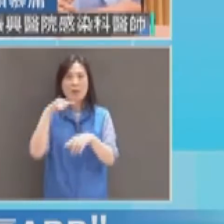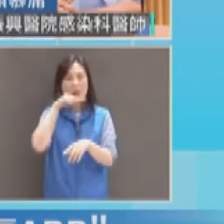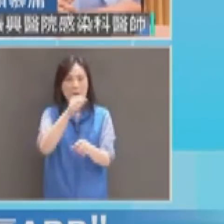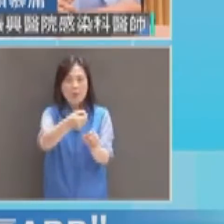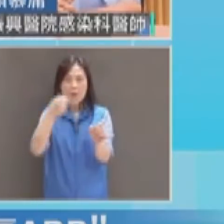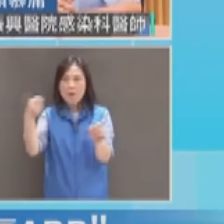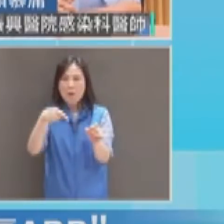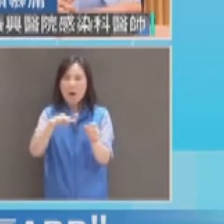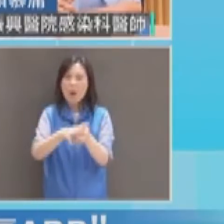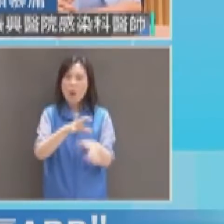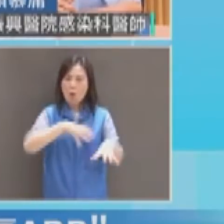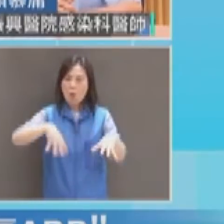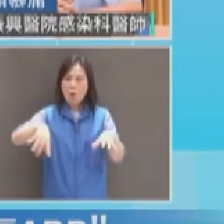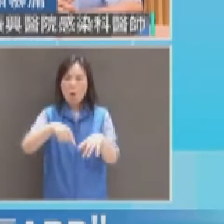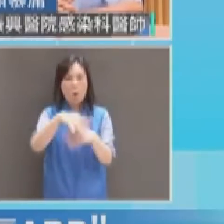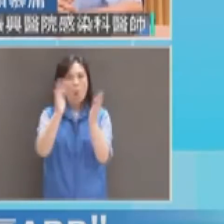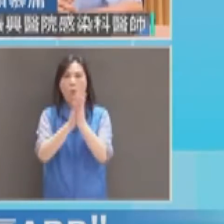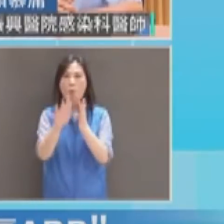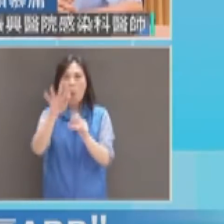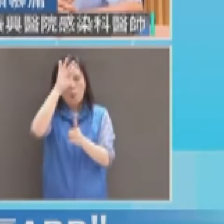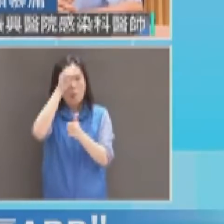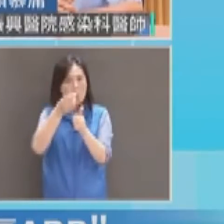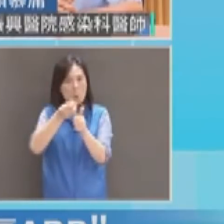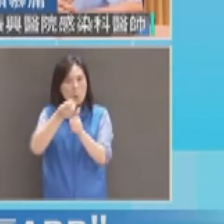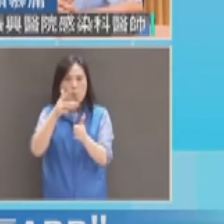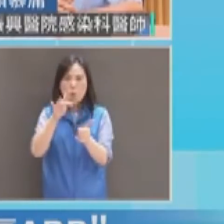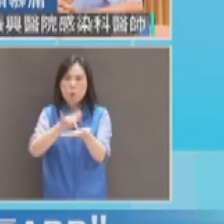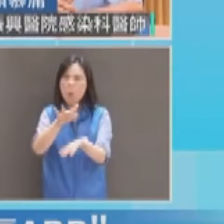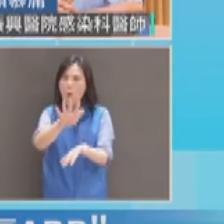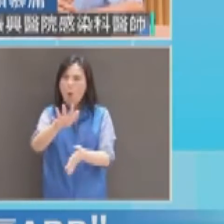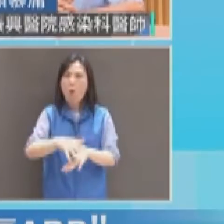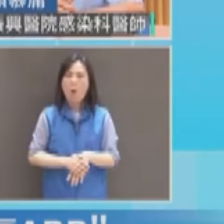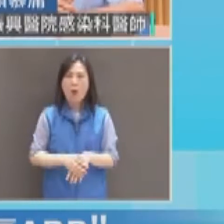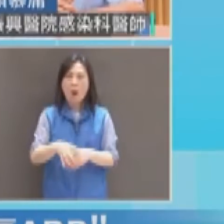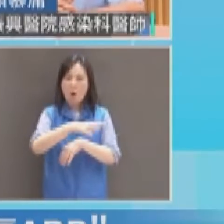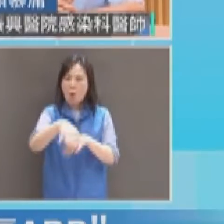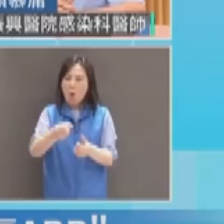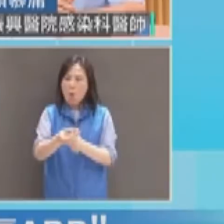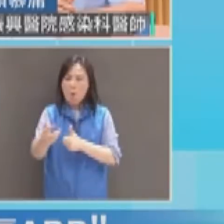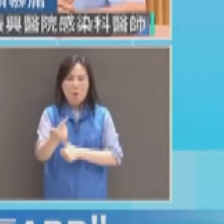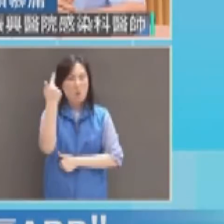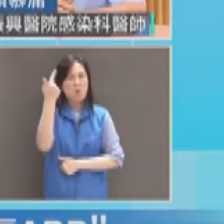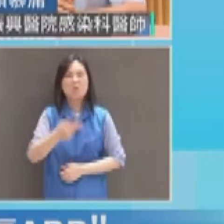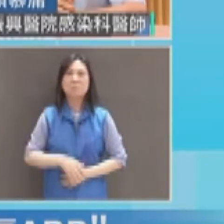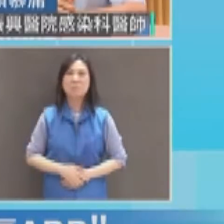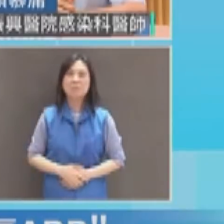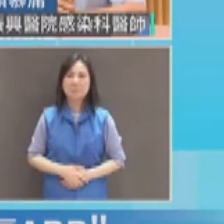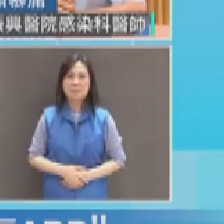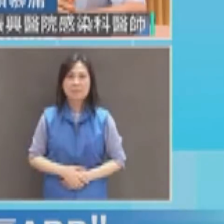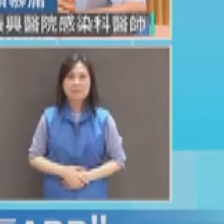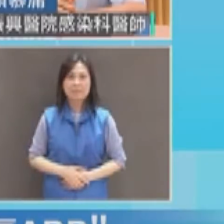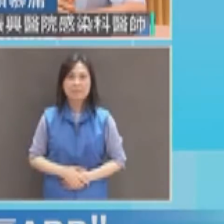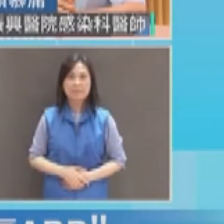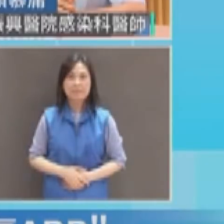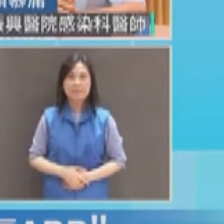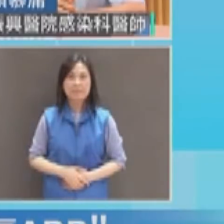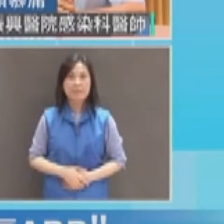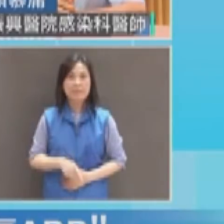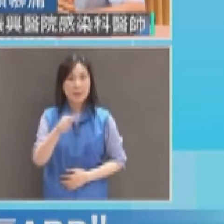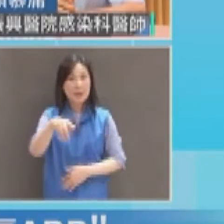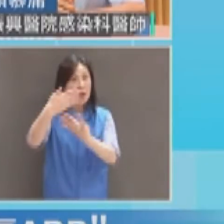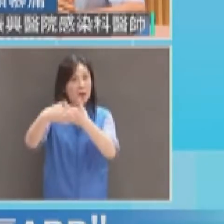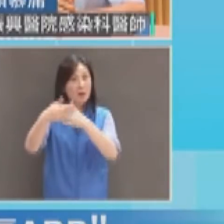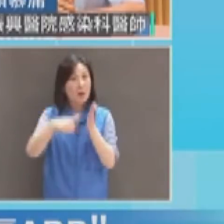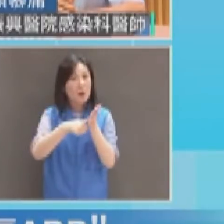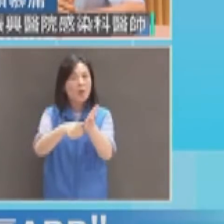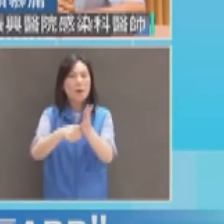发现病毒。所以我们可以看这个病毒传播的速度，经过这个环境传播是很快的。下一张。这部很有名的电影